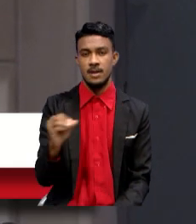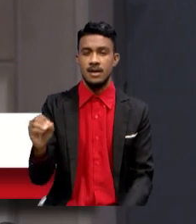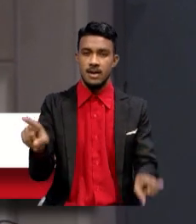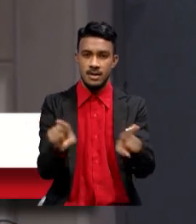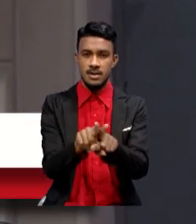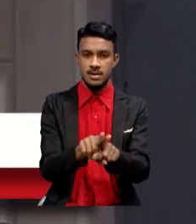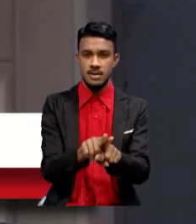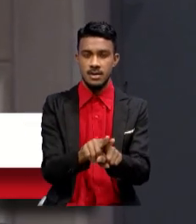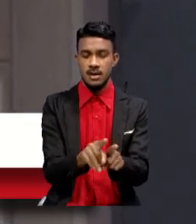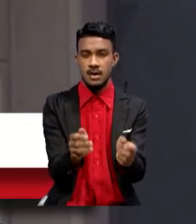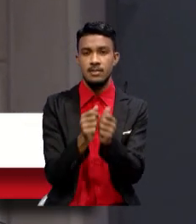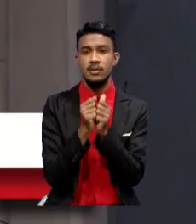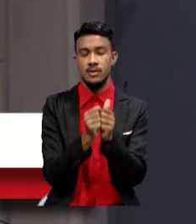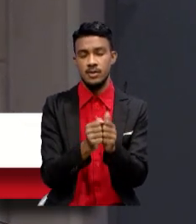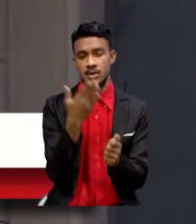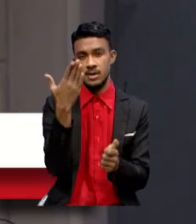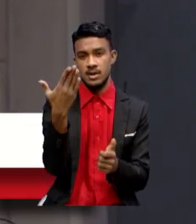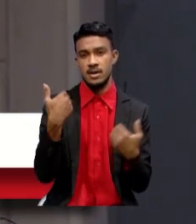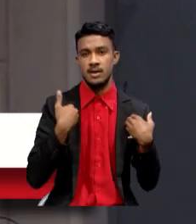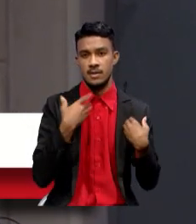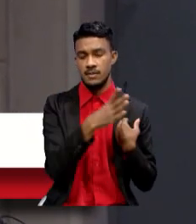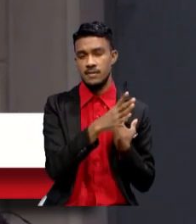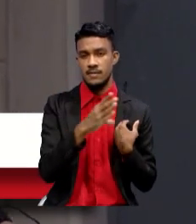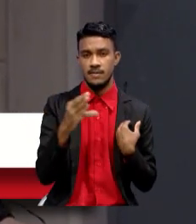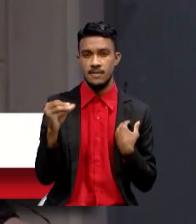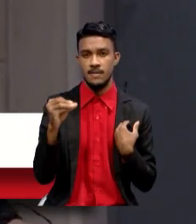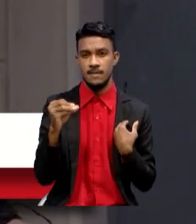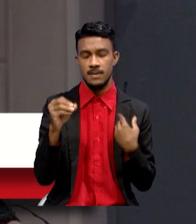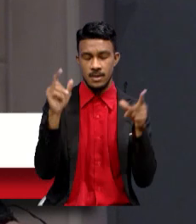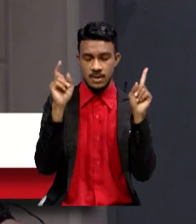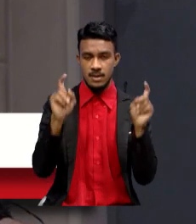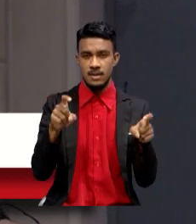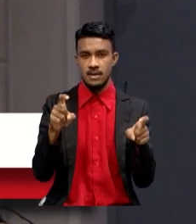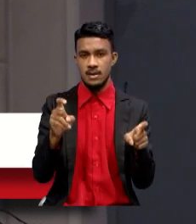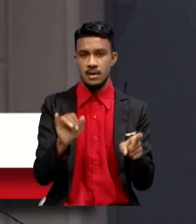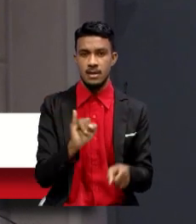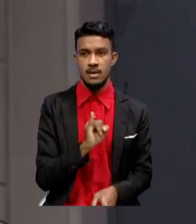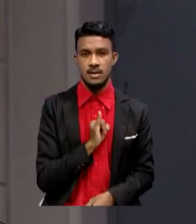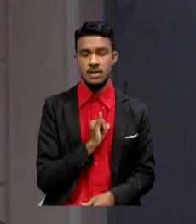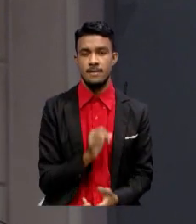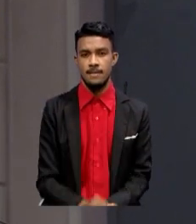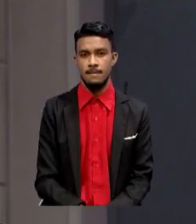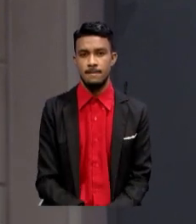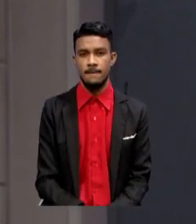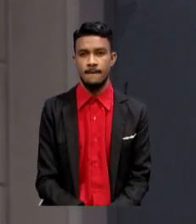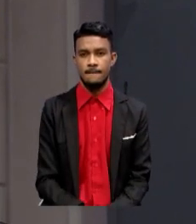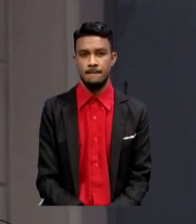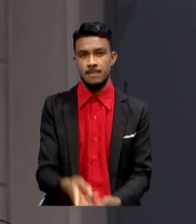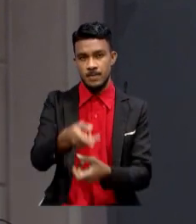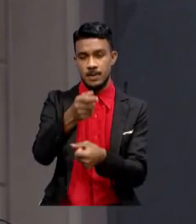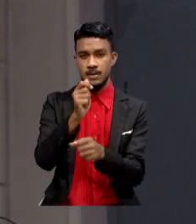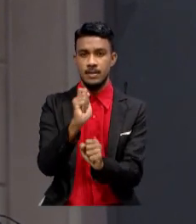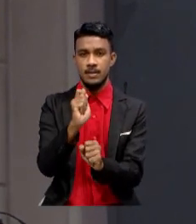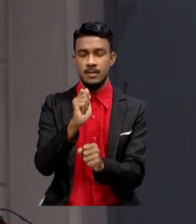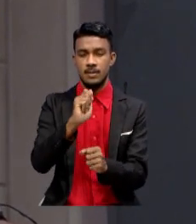kuma hamutu lia be riri arastu hida, timir ne be, hau kuma be, pesca, nato ne,